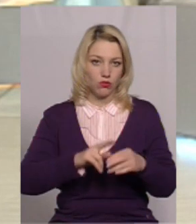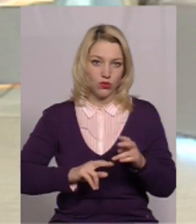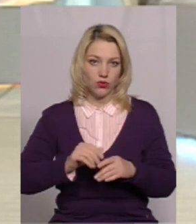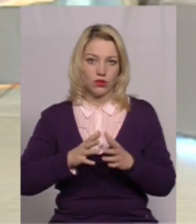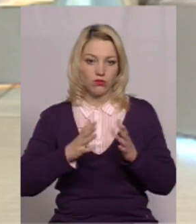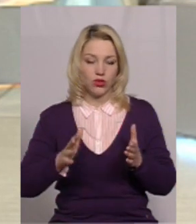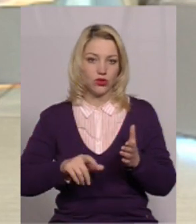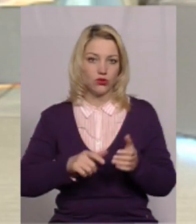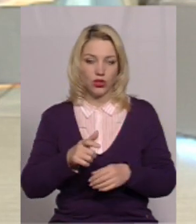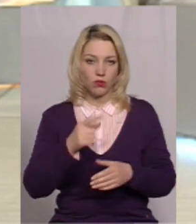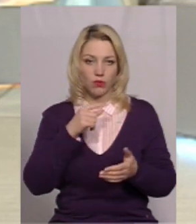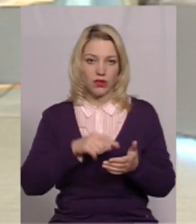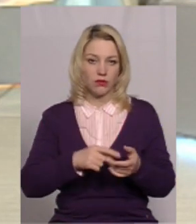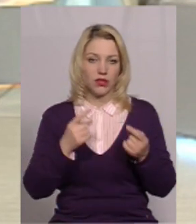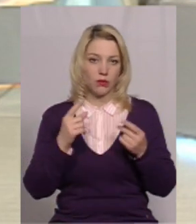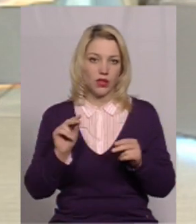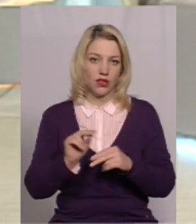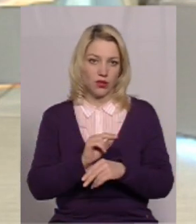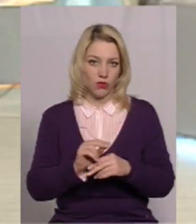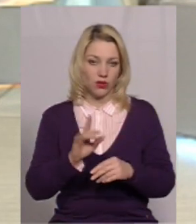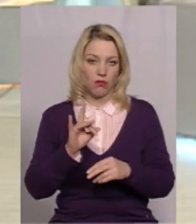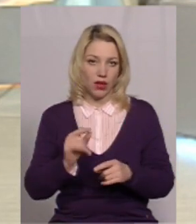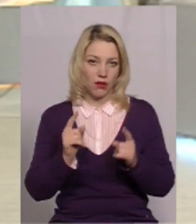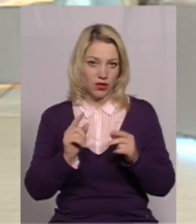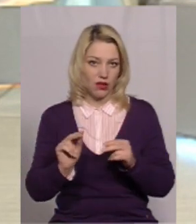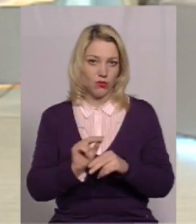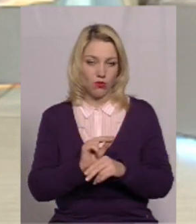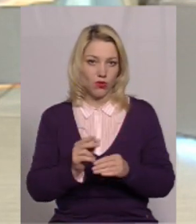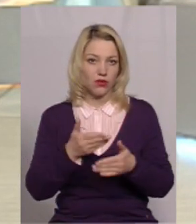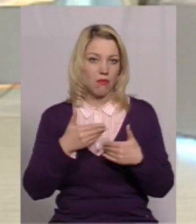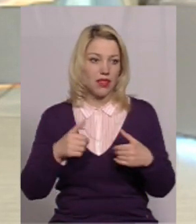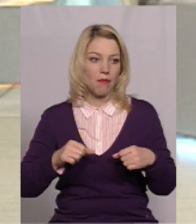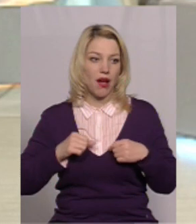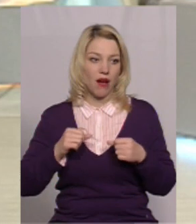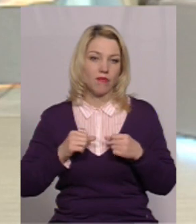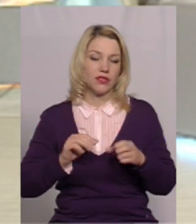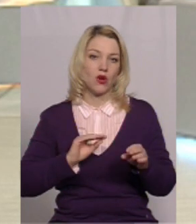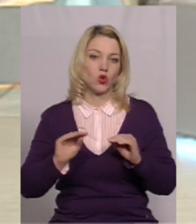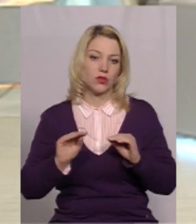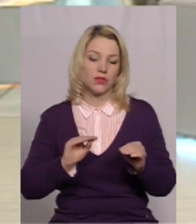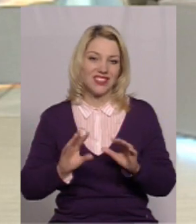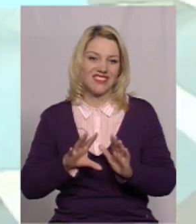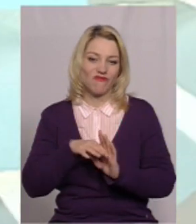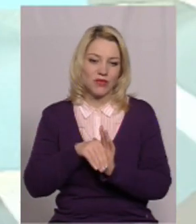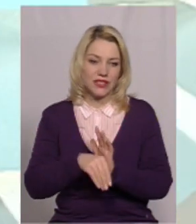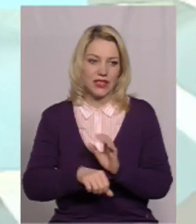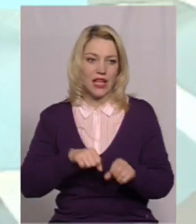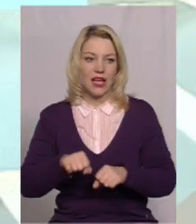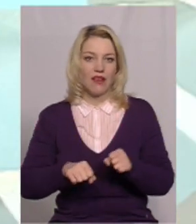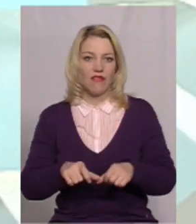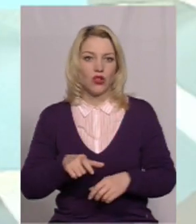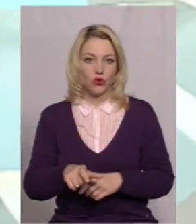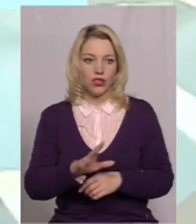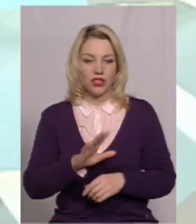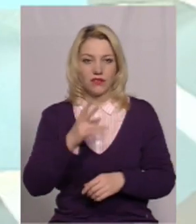доріг попадає під капітальний ремонт. І навіть при капітальному ремонті ми намагаємося розмістити, десь вмістити велодоріжку.